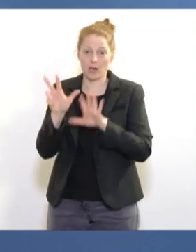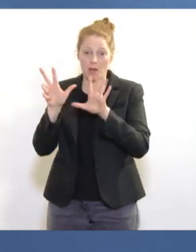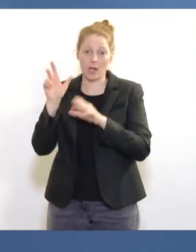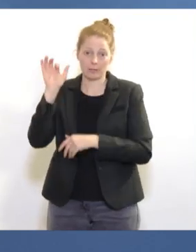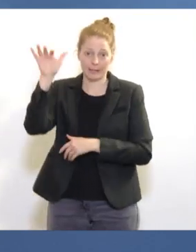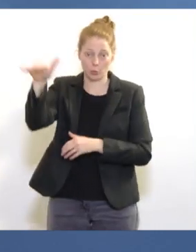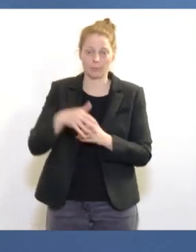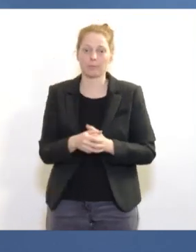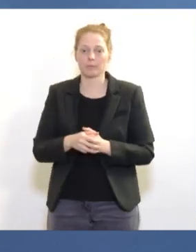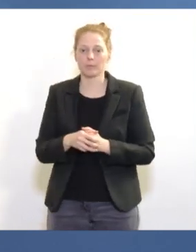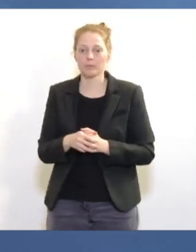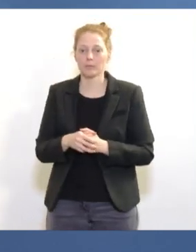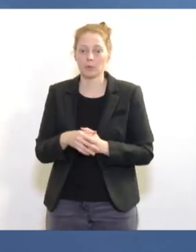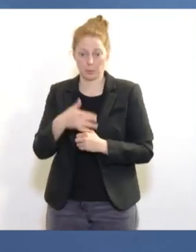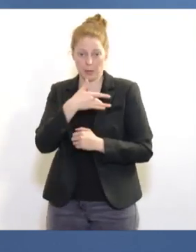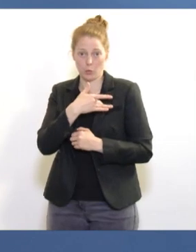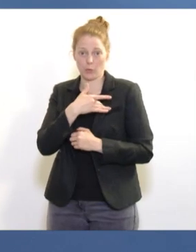Millionen, und das betrifft